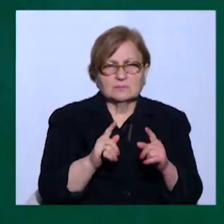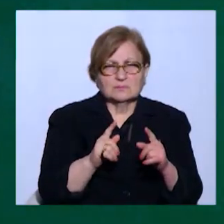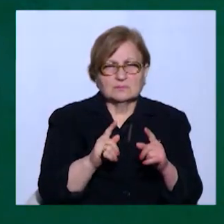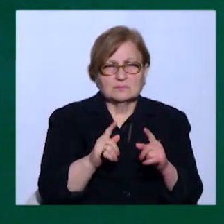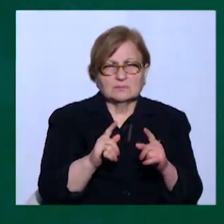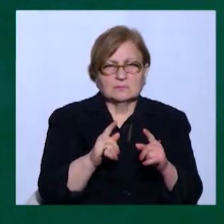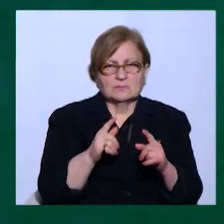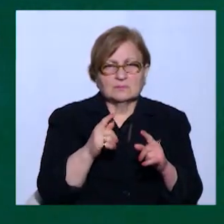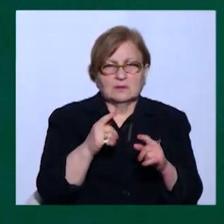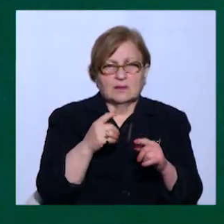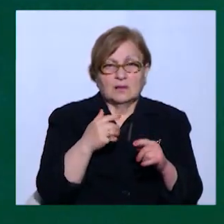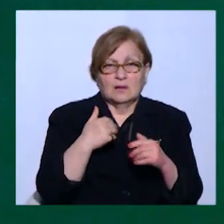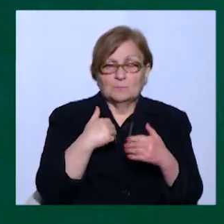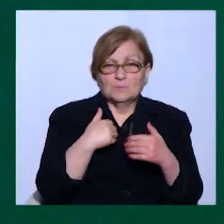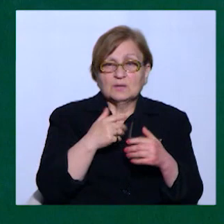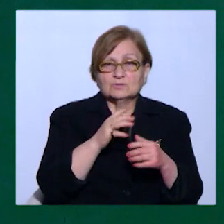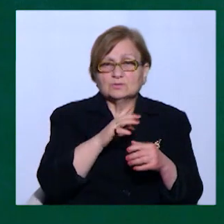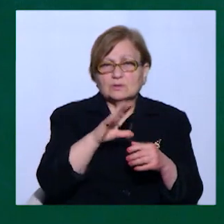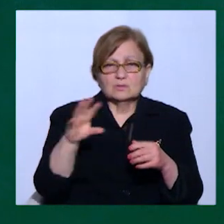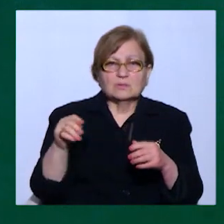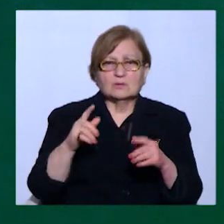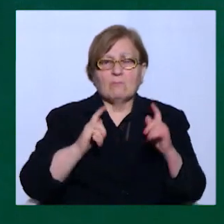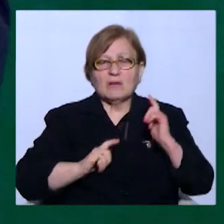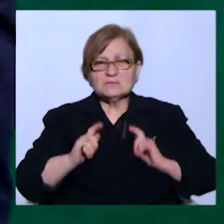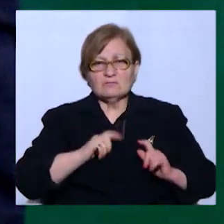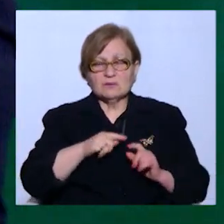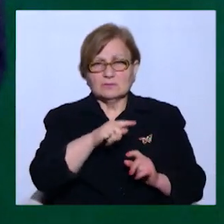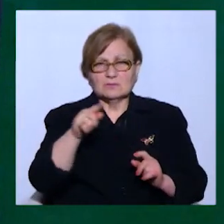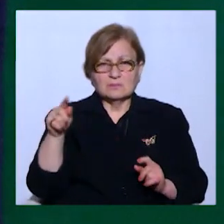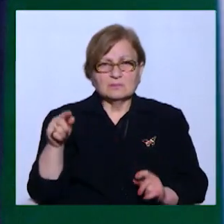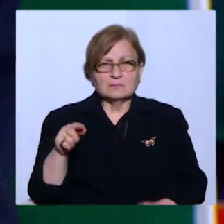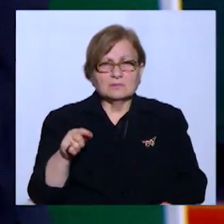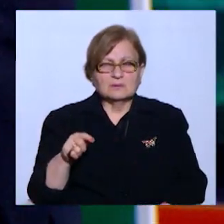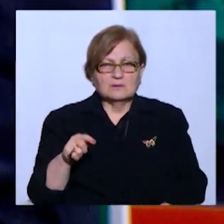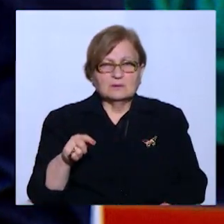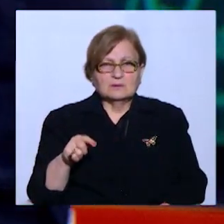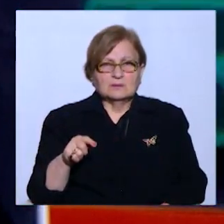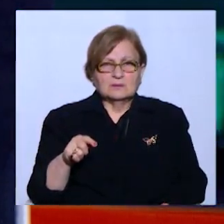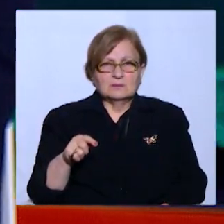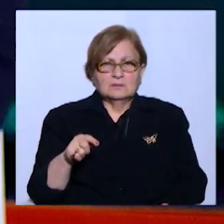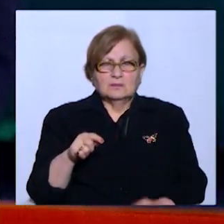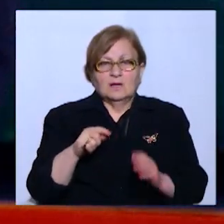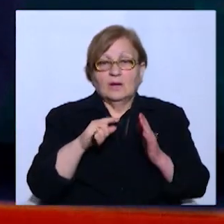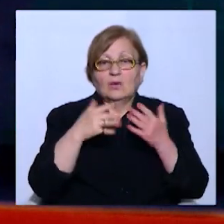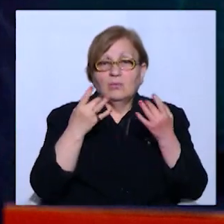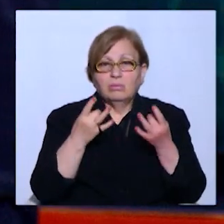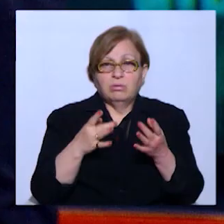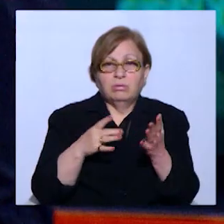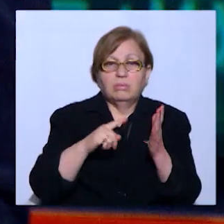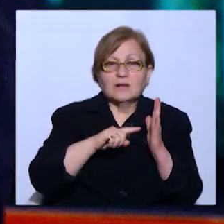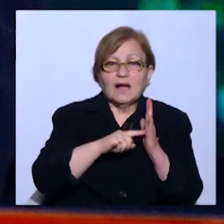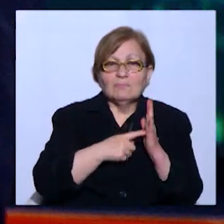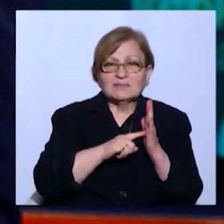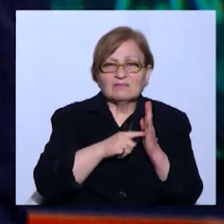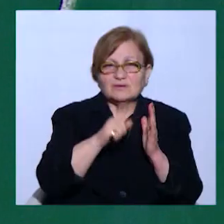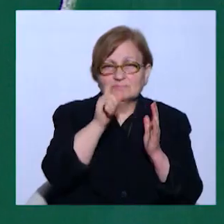არმია კოლეგების სახით ამ ხალხს წარმოადგენელი, რომელსაც დიდ პატივს საჩემ. რომ და გამრავლების ტაბულა გავიხსენოთ უმალ. არსებობს რაღაც